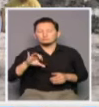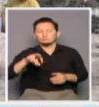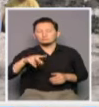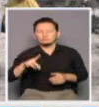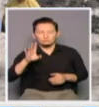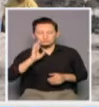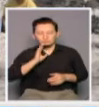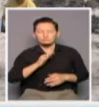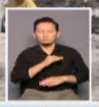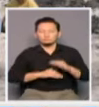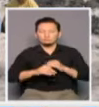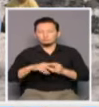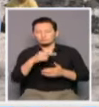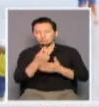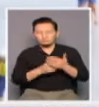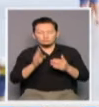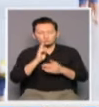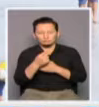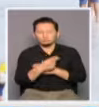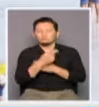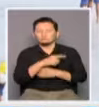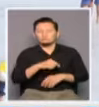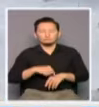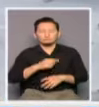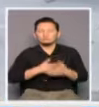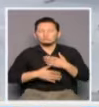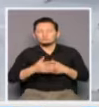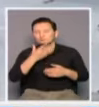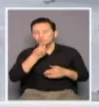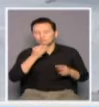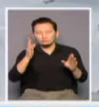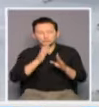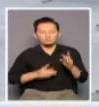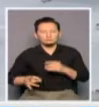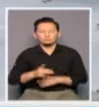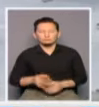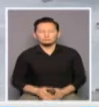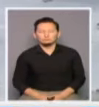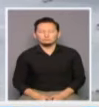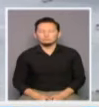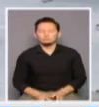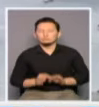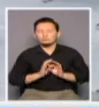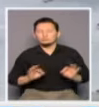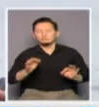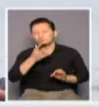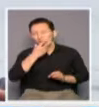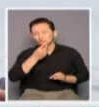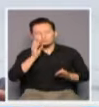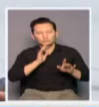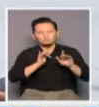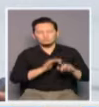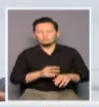озеро. Искупавшись в целебных водах озера, они были впечатлены красивой природой региона. Такой широкий, красивый Урал.